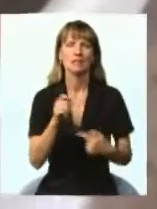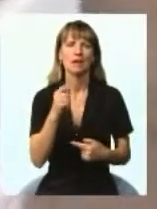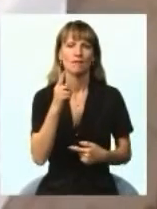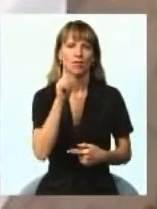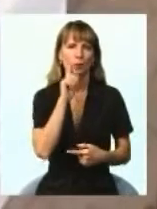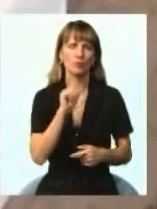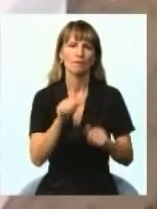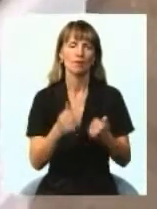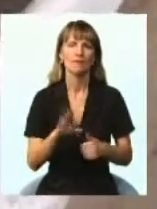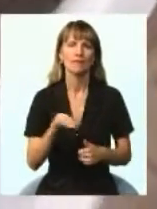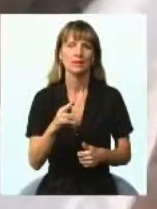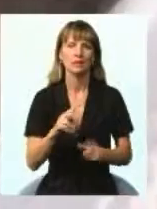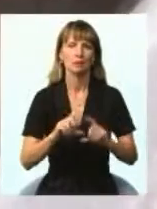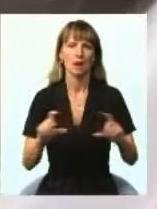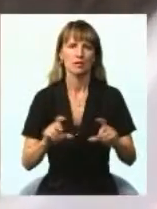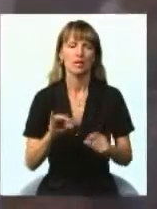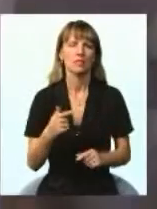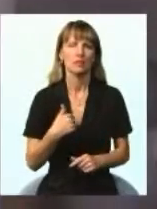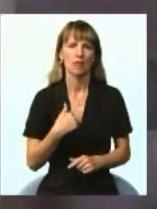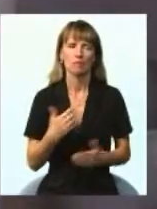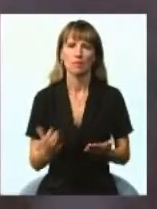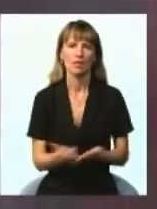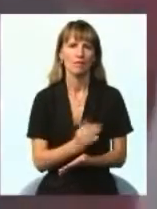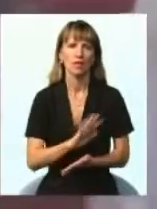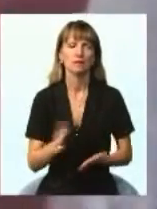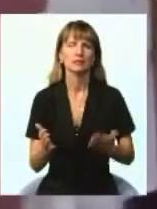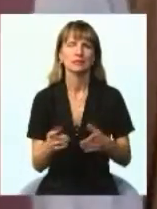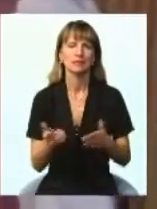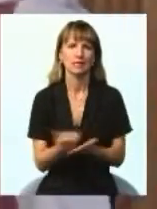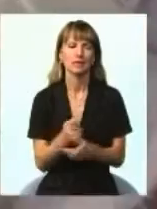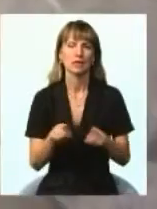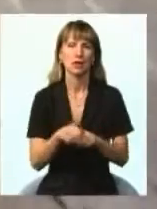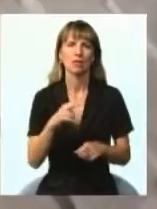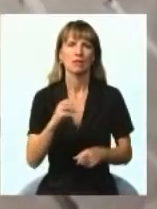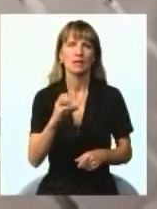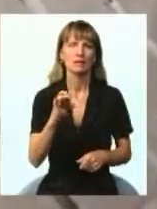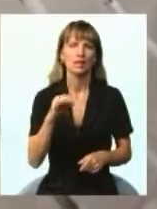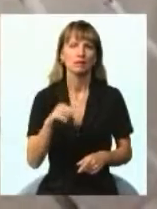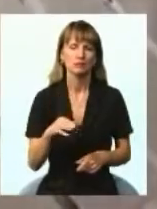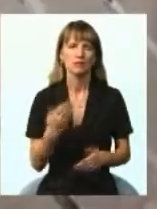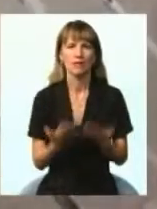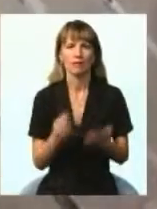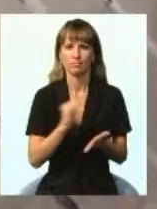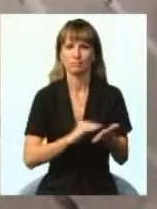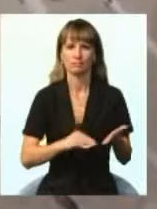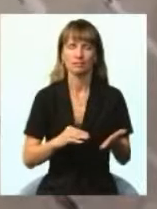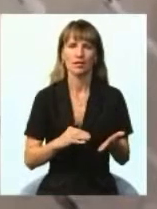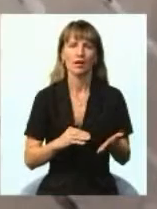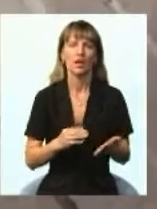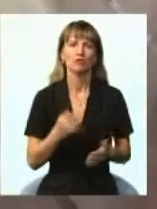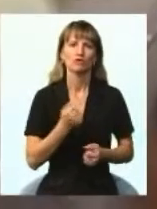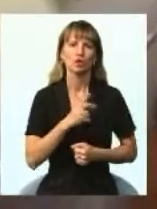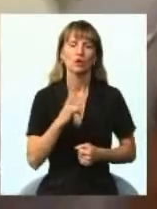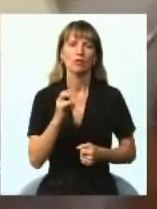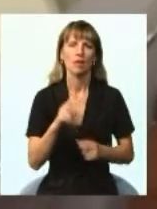та формою від магазинного? І нам ніяк не вдається зробити такий самий десерт. Може, секрет у рецептурі? Шкода, що на